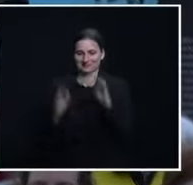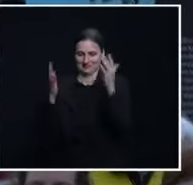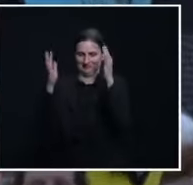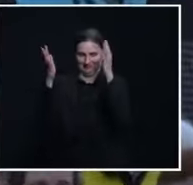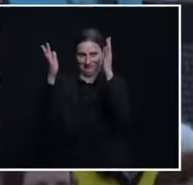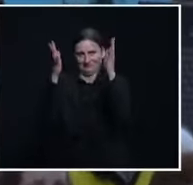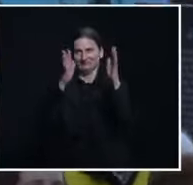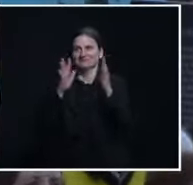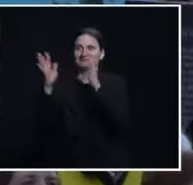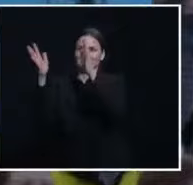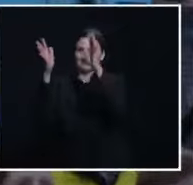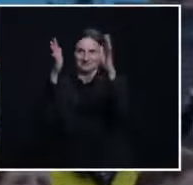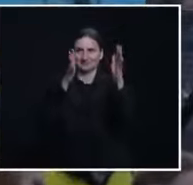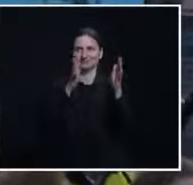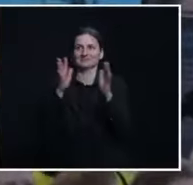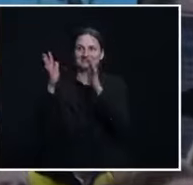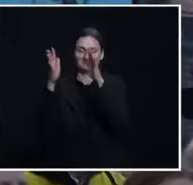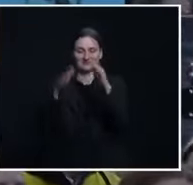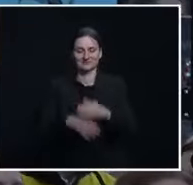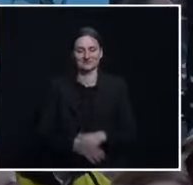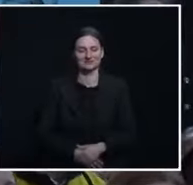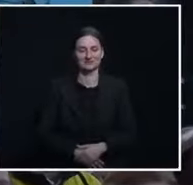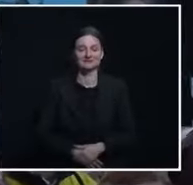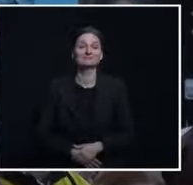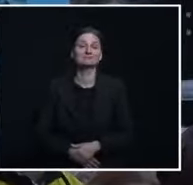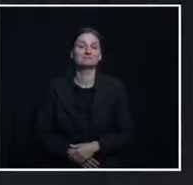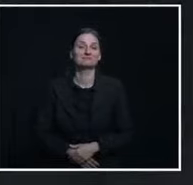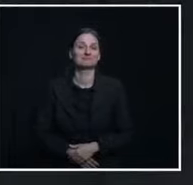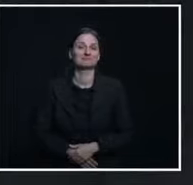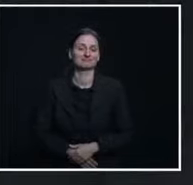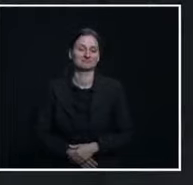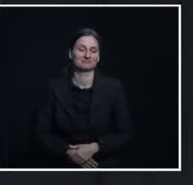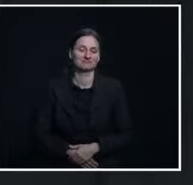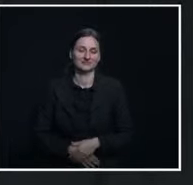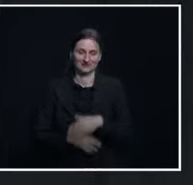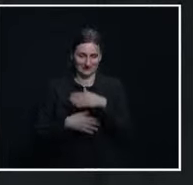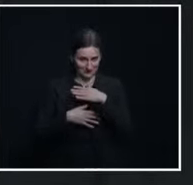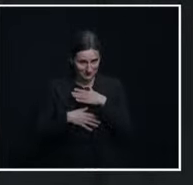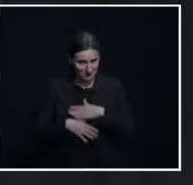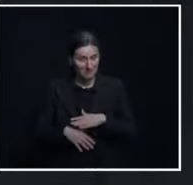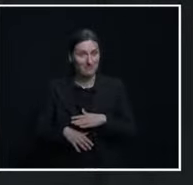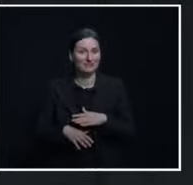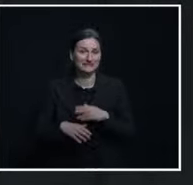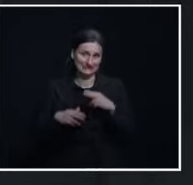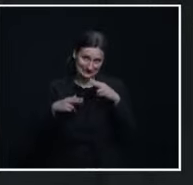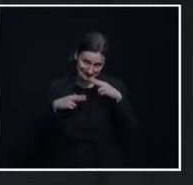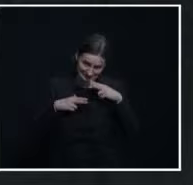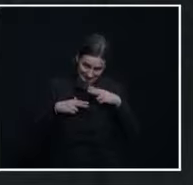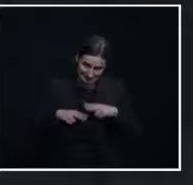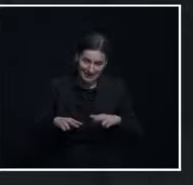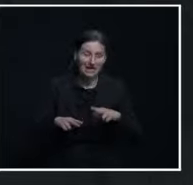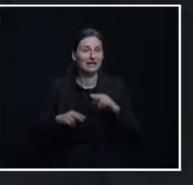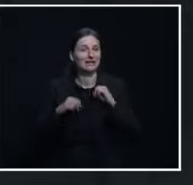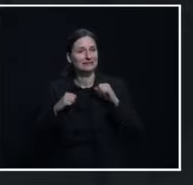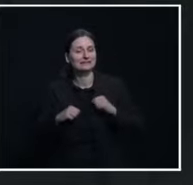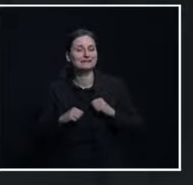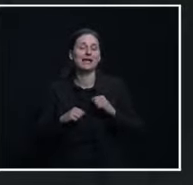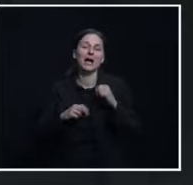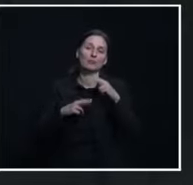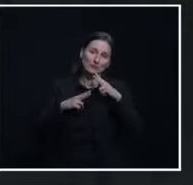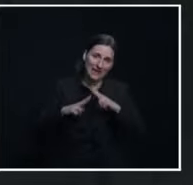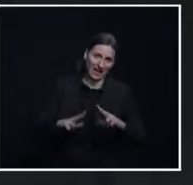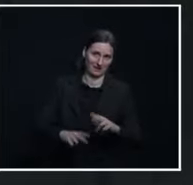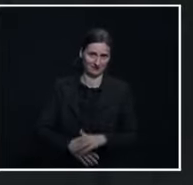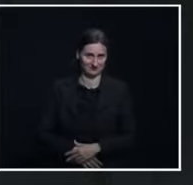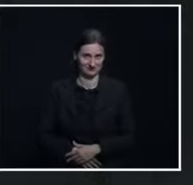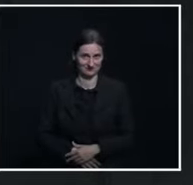Meine sehr geehrten Damen und Herren,